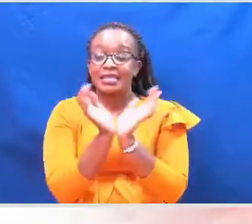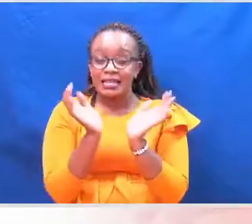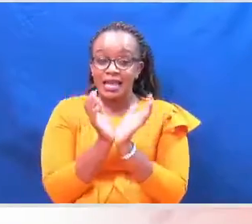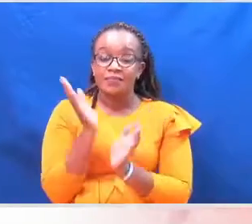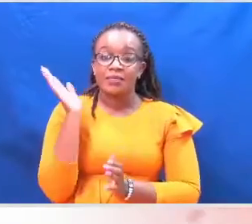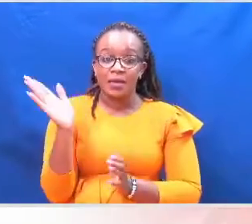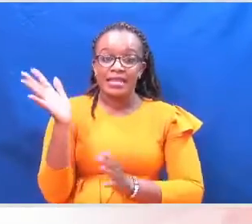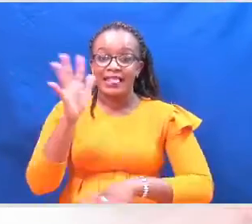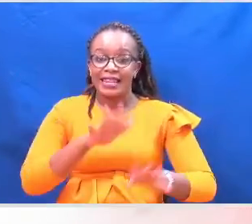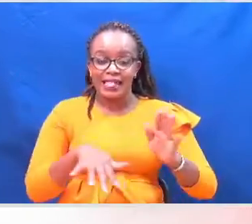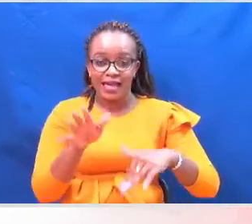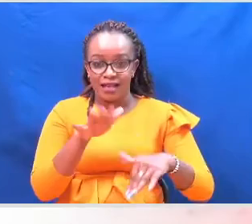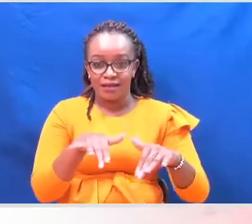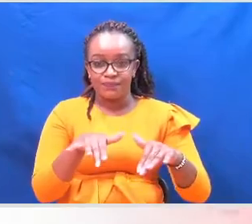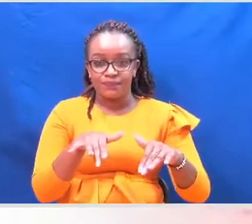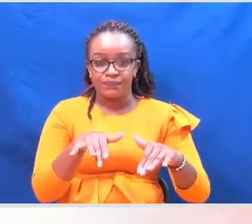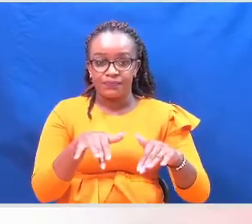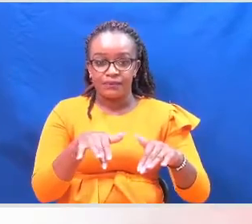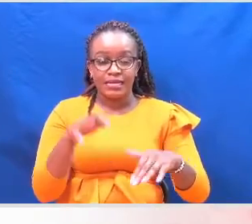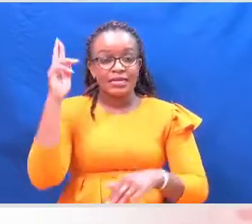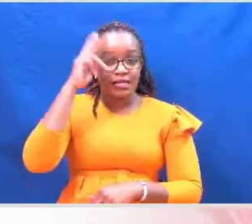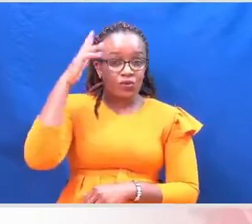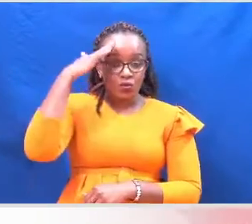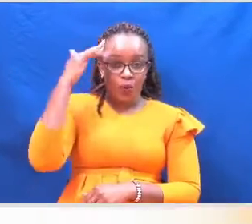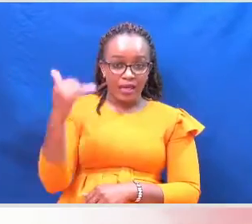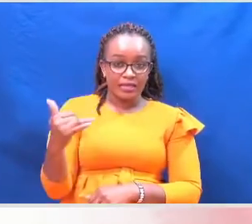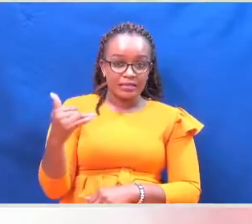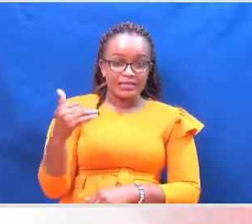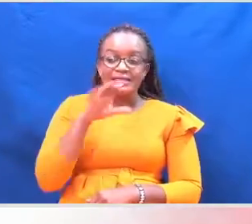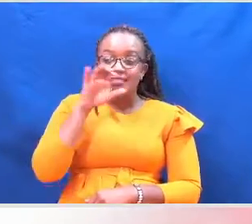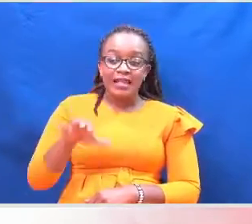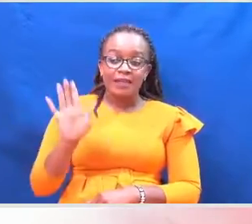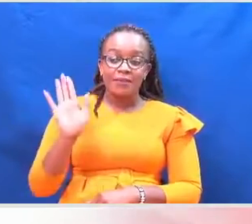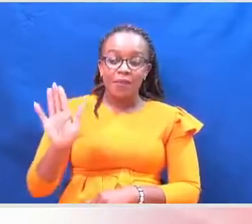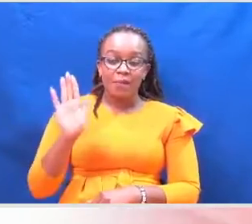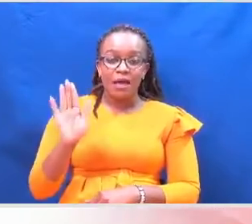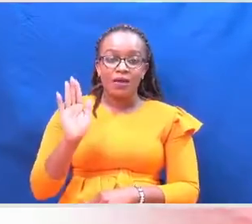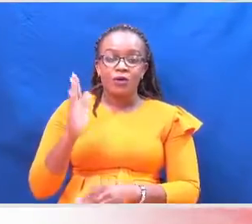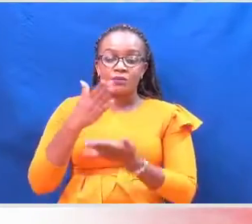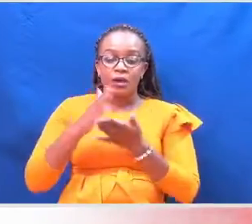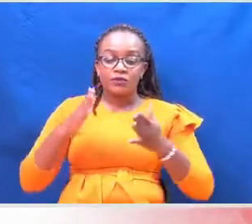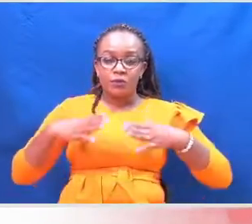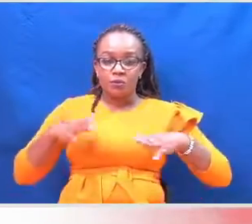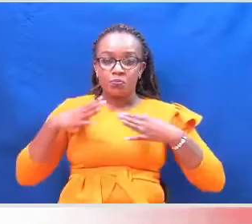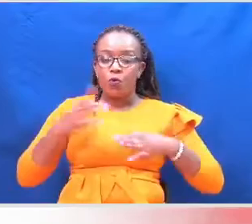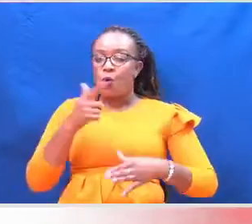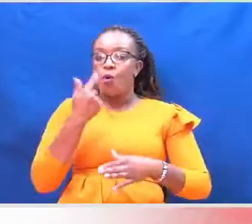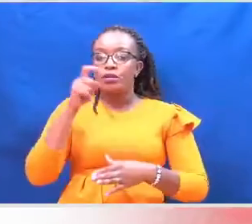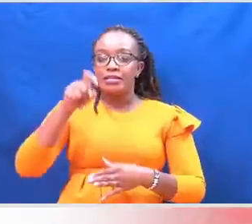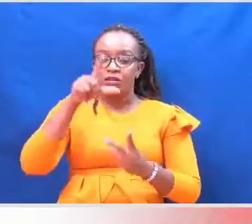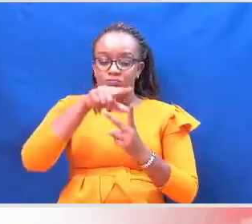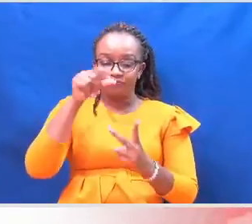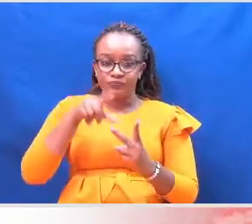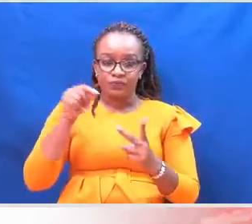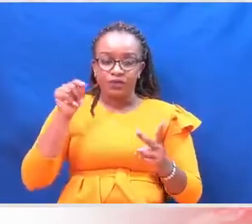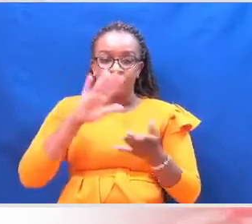Kirinyaga. Sababu ikiwa mtoto wake alikuwa akishiriki zoezi la kuchaguliwa kama mmoja wa kikosi